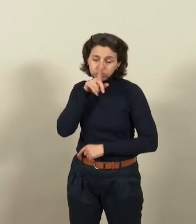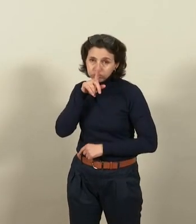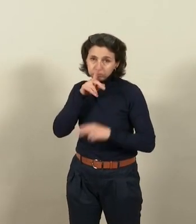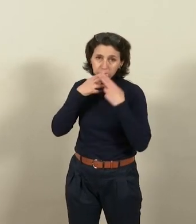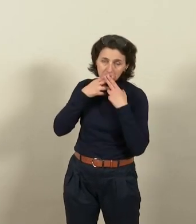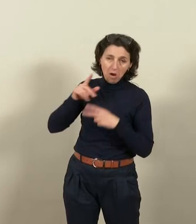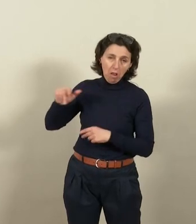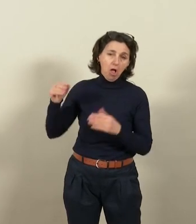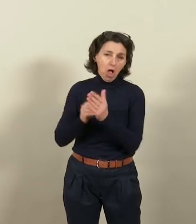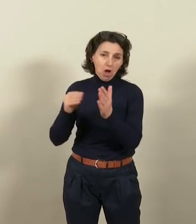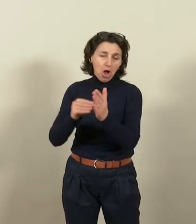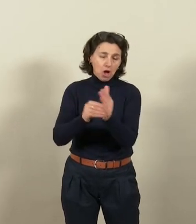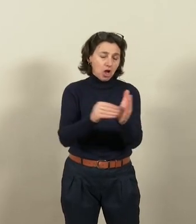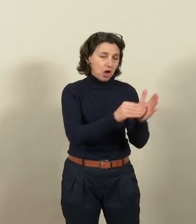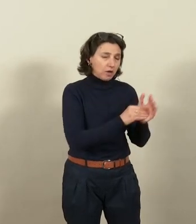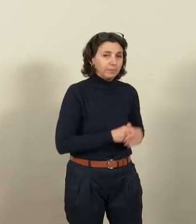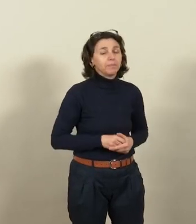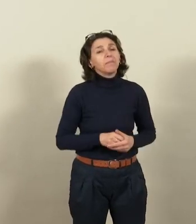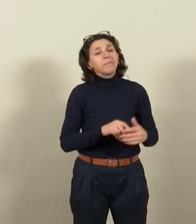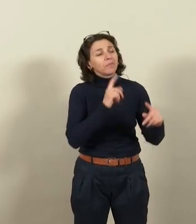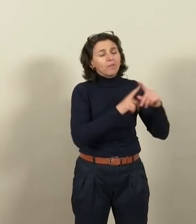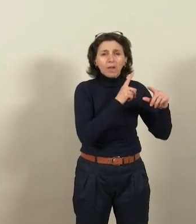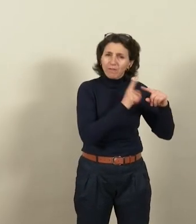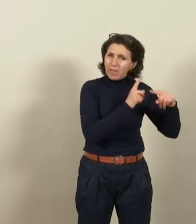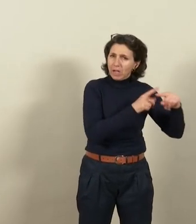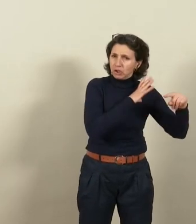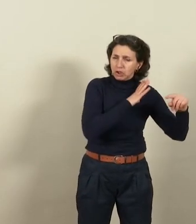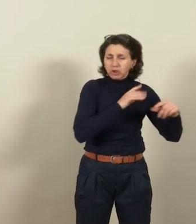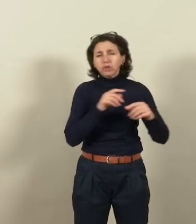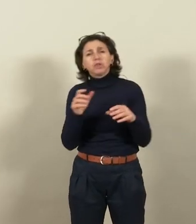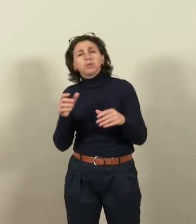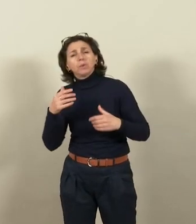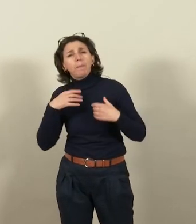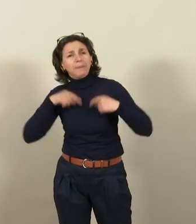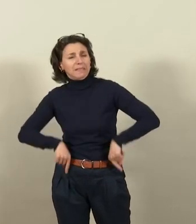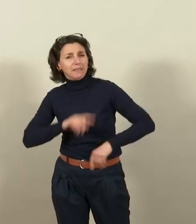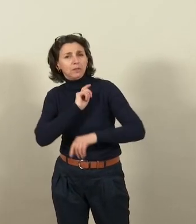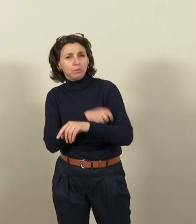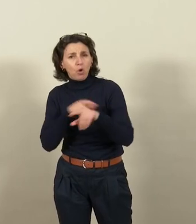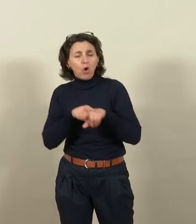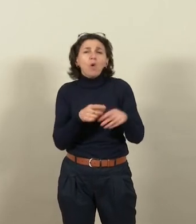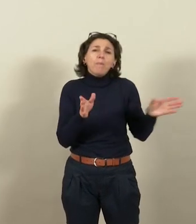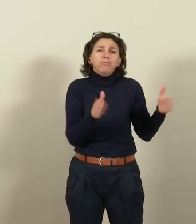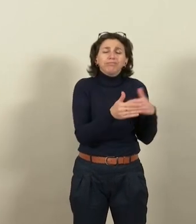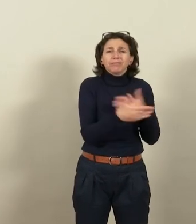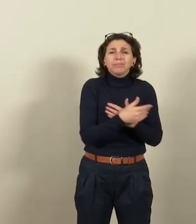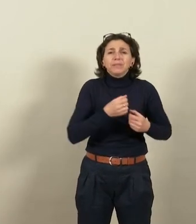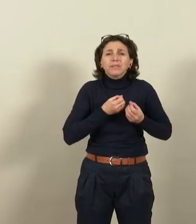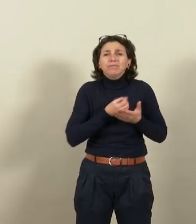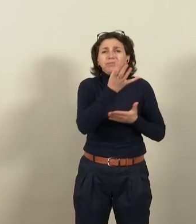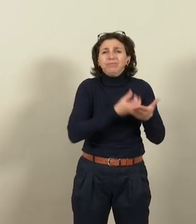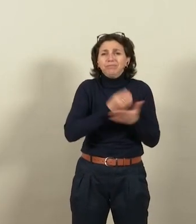fédérations et le ministères des sports ont mis en place des cellules de signalement afin de permettre que chacun et chacune puisse signaler quand ils ont été